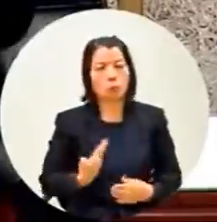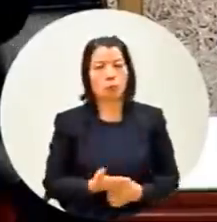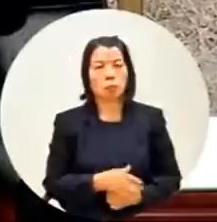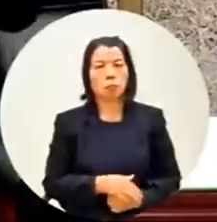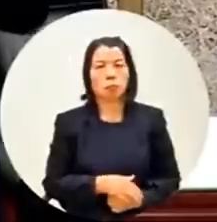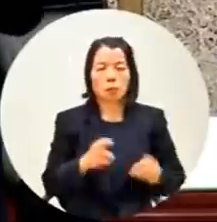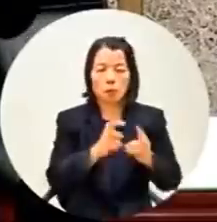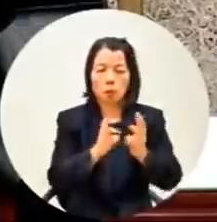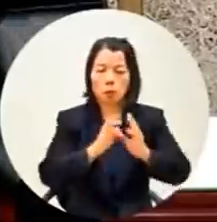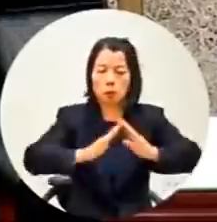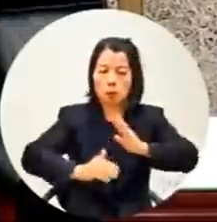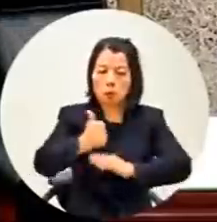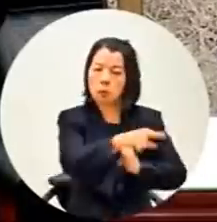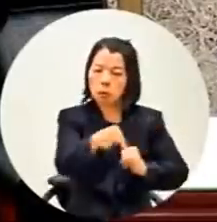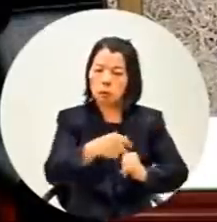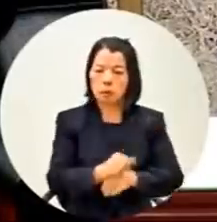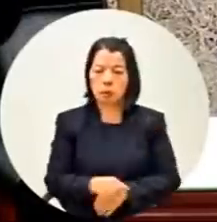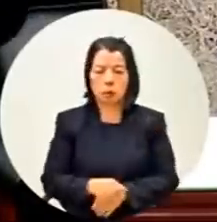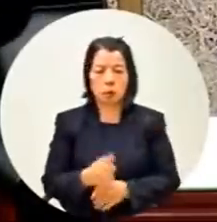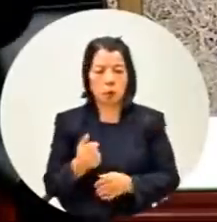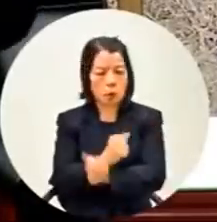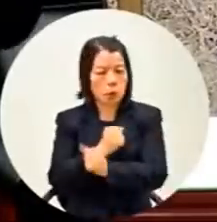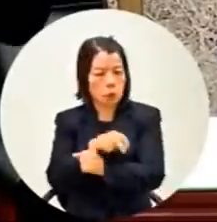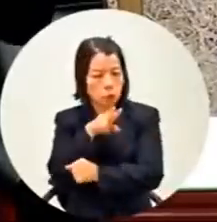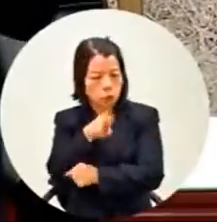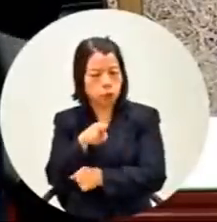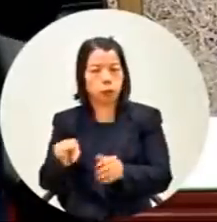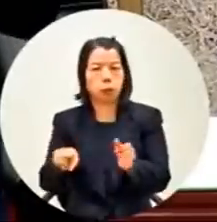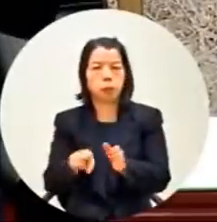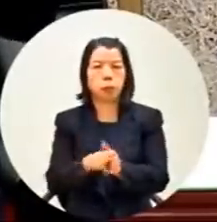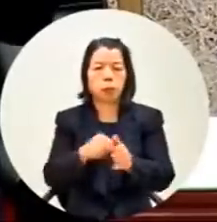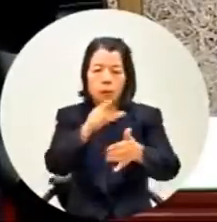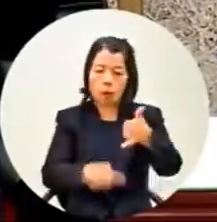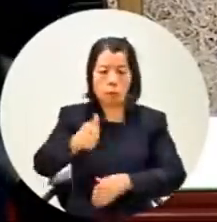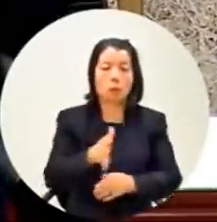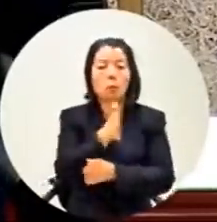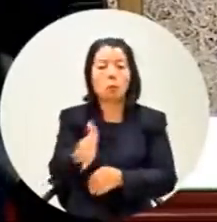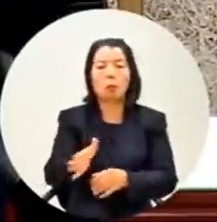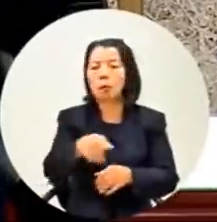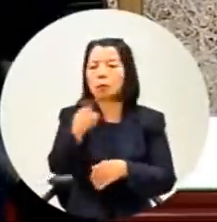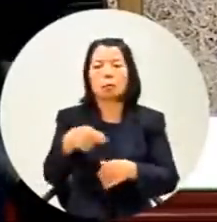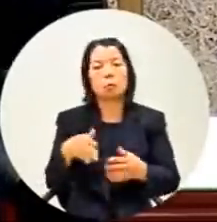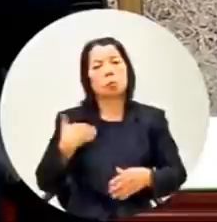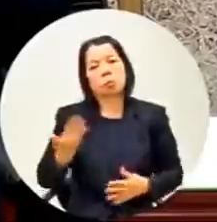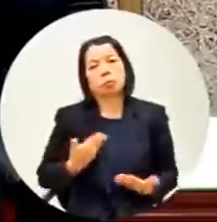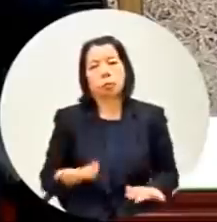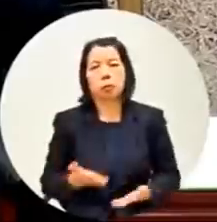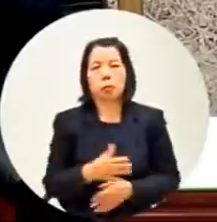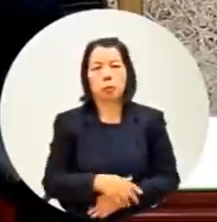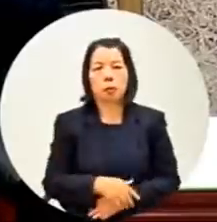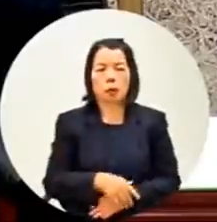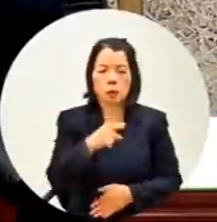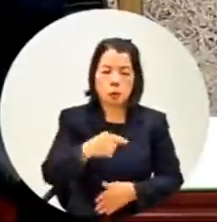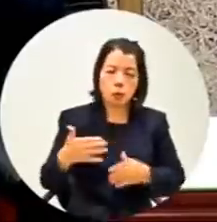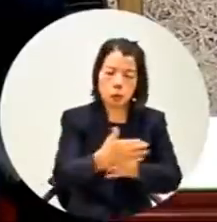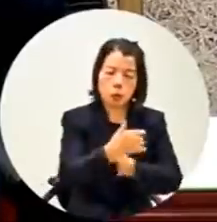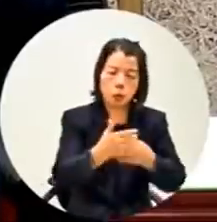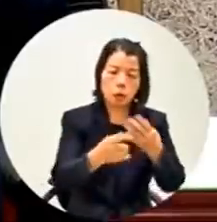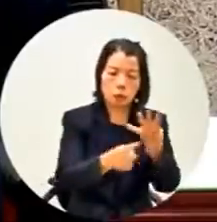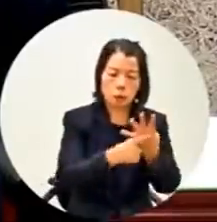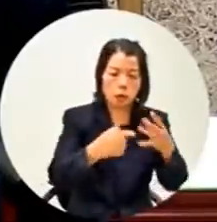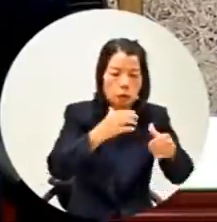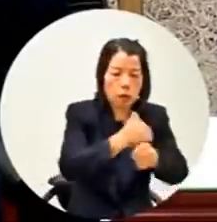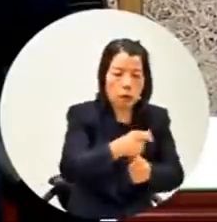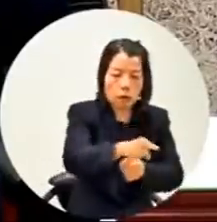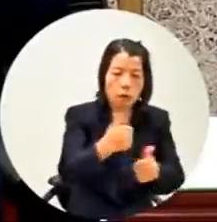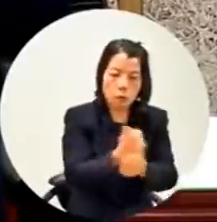要一个社会瞩目的案件，我们的海洋局局长问他什么都不知道，当时的地主渔业署的代表主